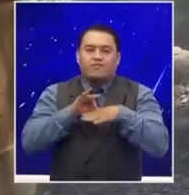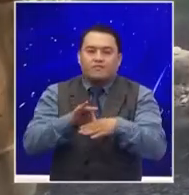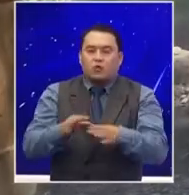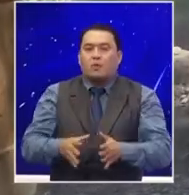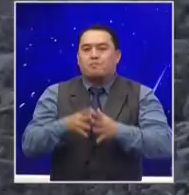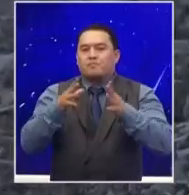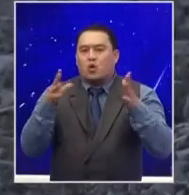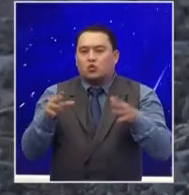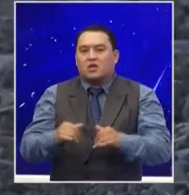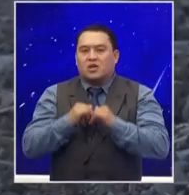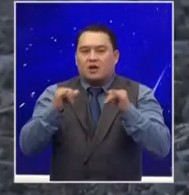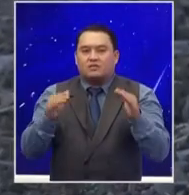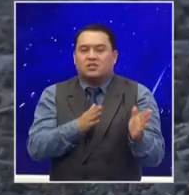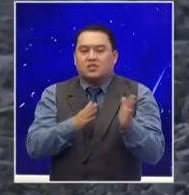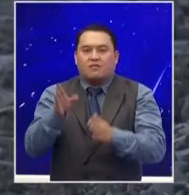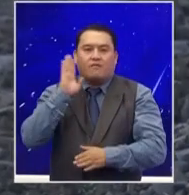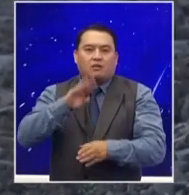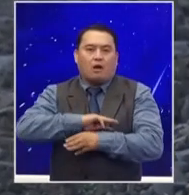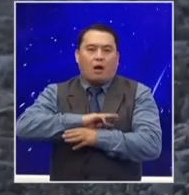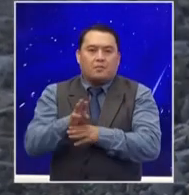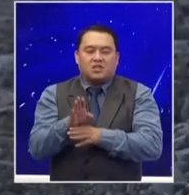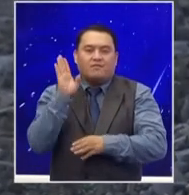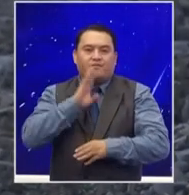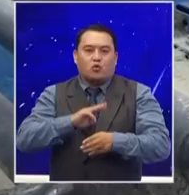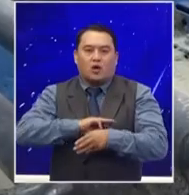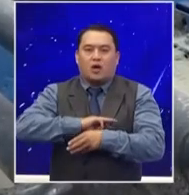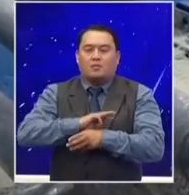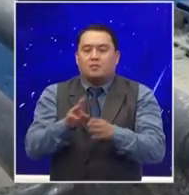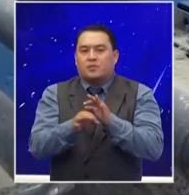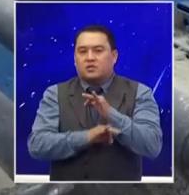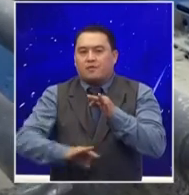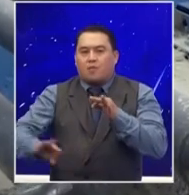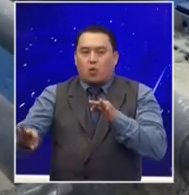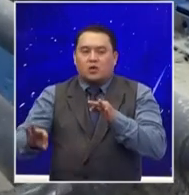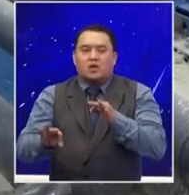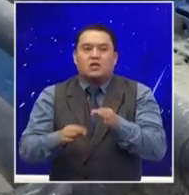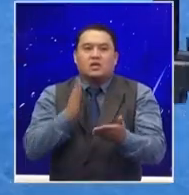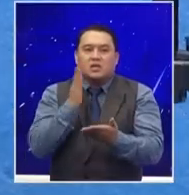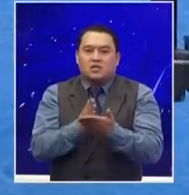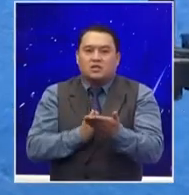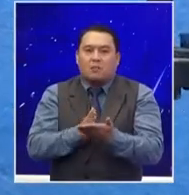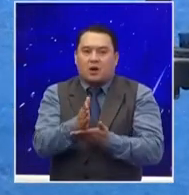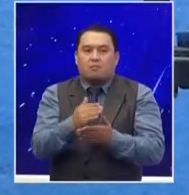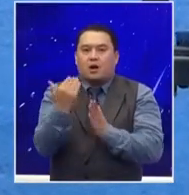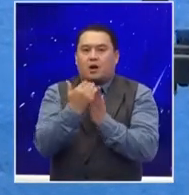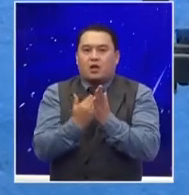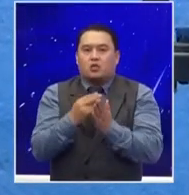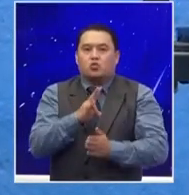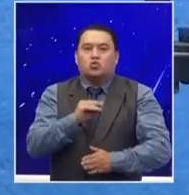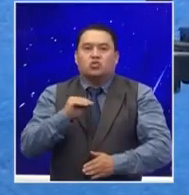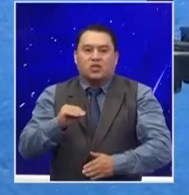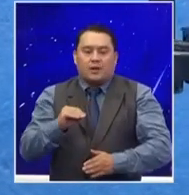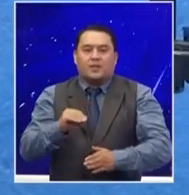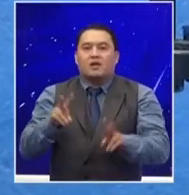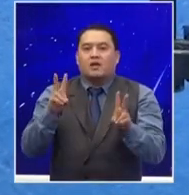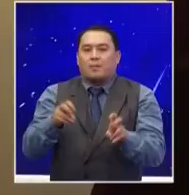сыграла большую роль в развитии систем водоснабжения и водоотведения. Еще одним хорошим подспорьем в этом направлении стала программа «Нурлы жер». В ее